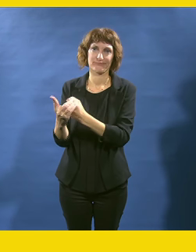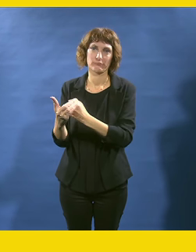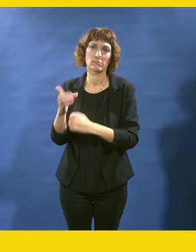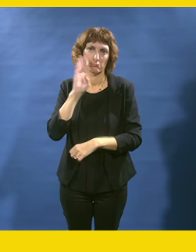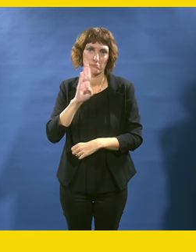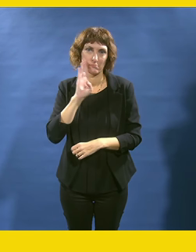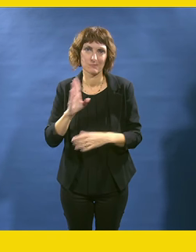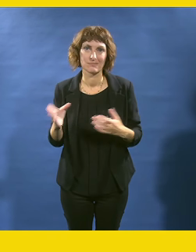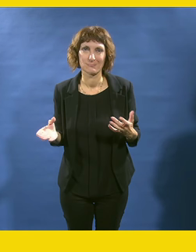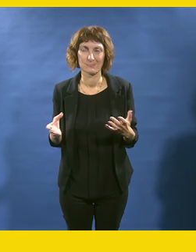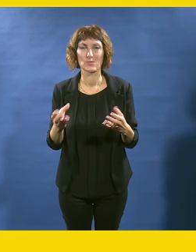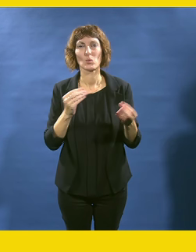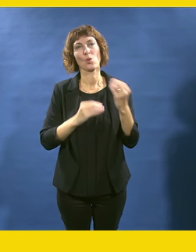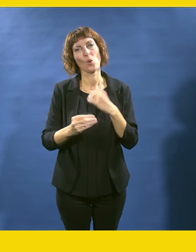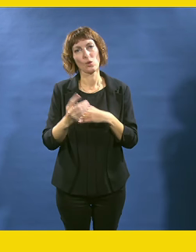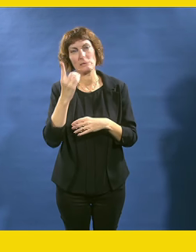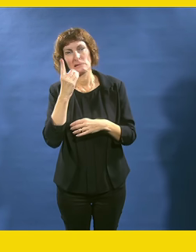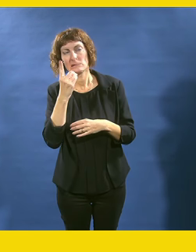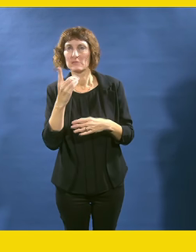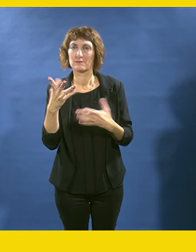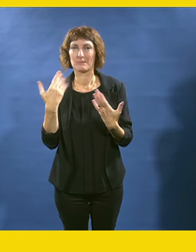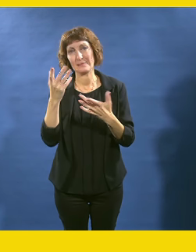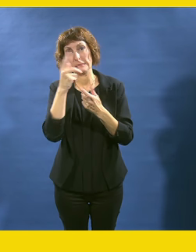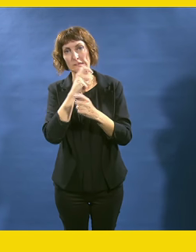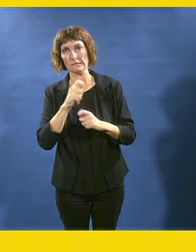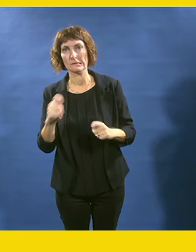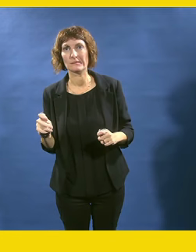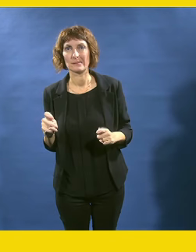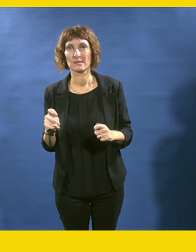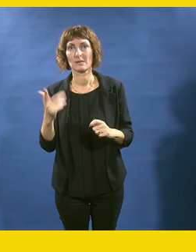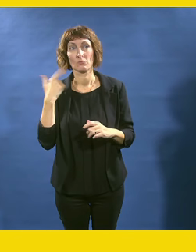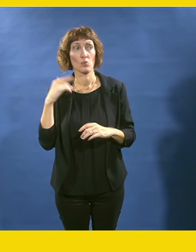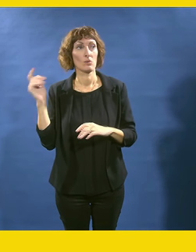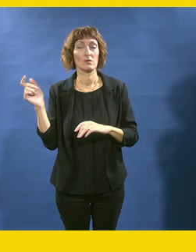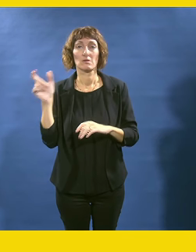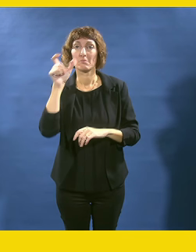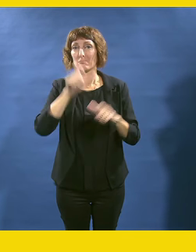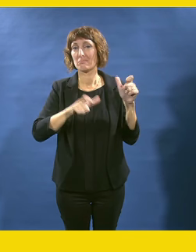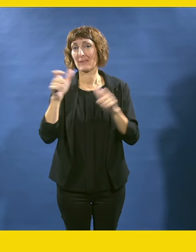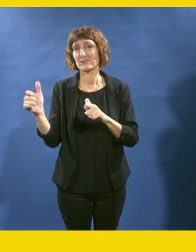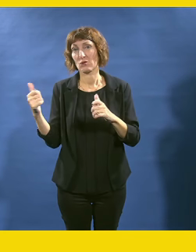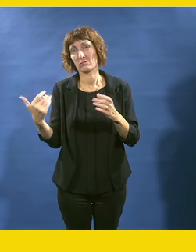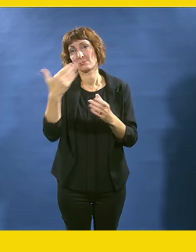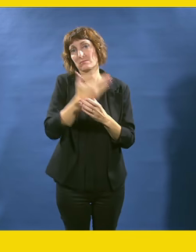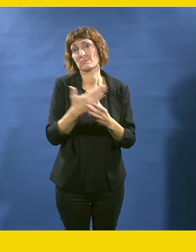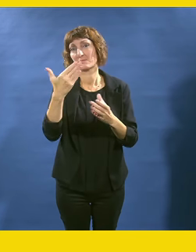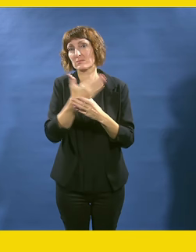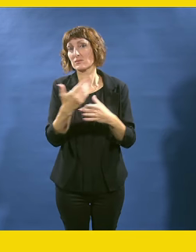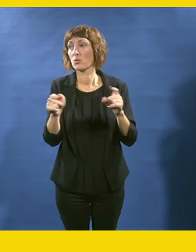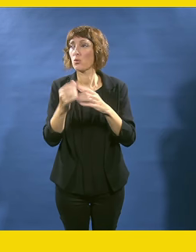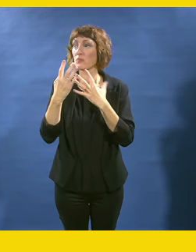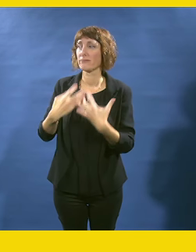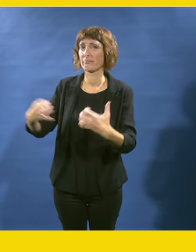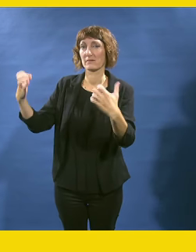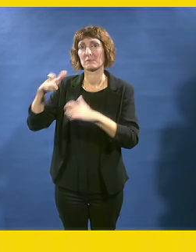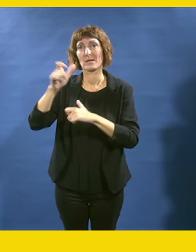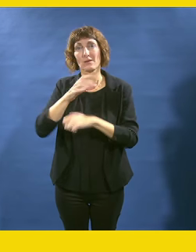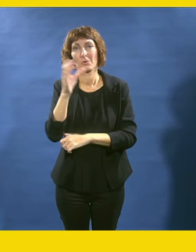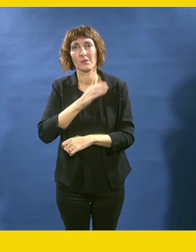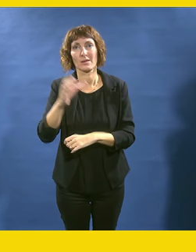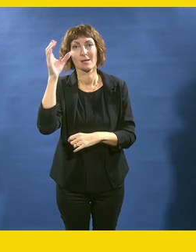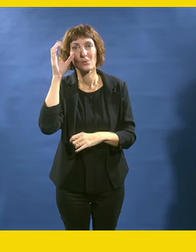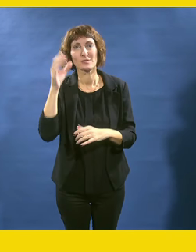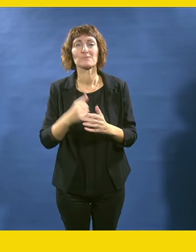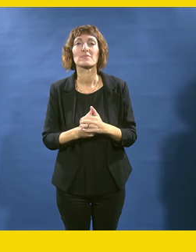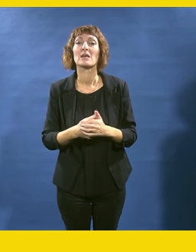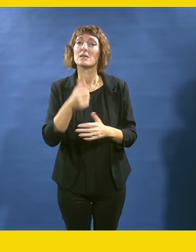de les utiliser de manière respectueuse pour les intervenantes, intervenants, et aussi pour les personnes qui écoutent. Voilà. Et alors, on a une